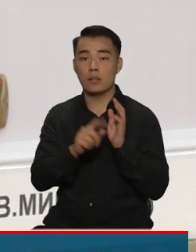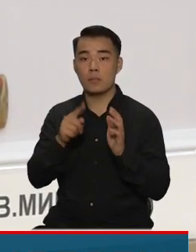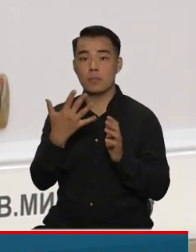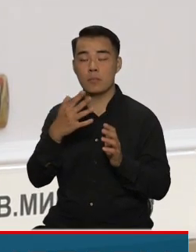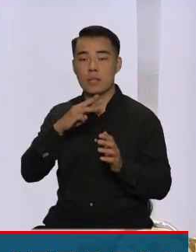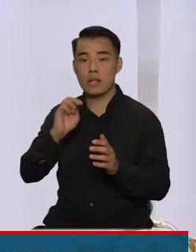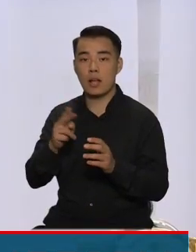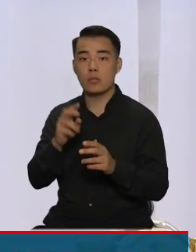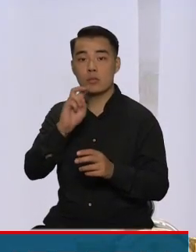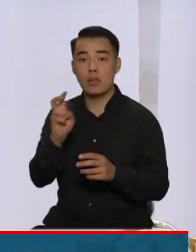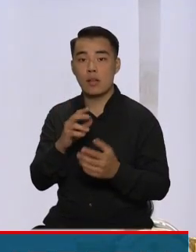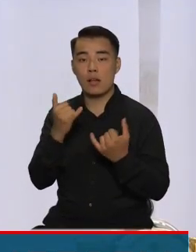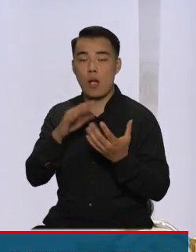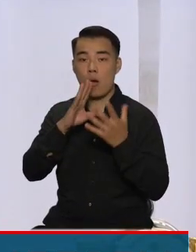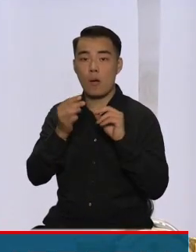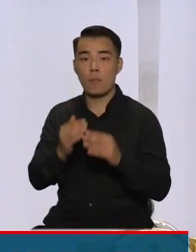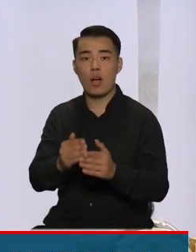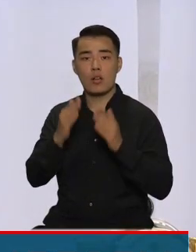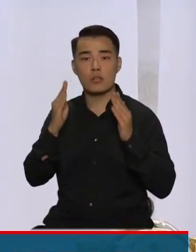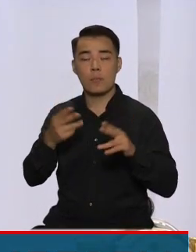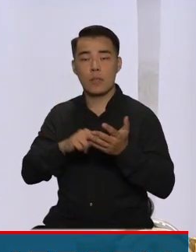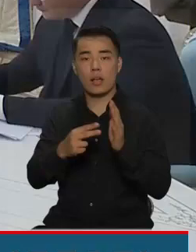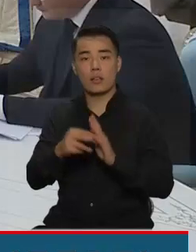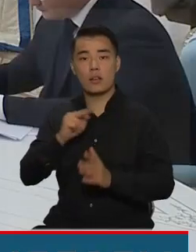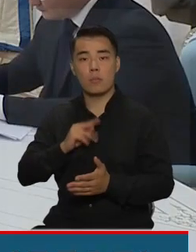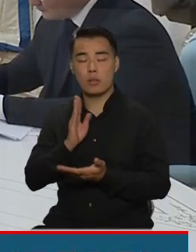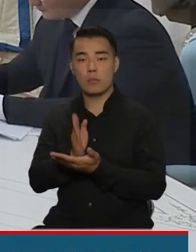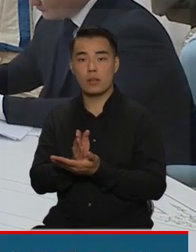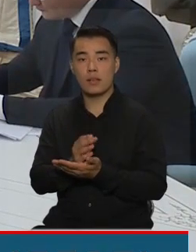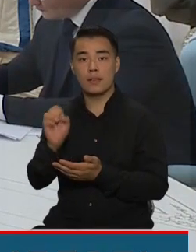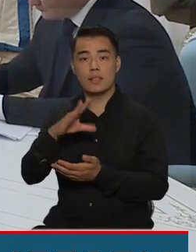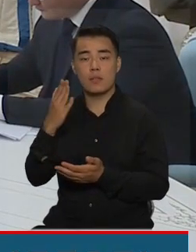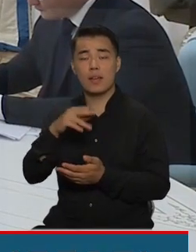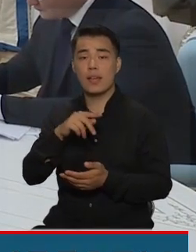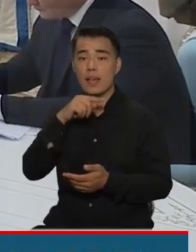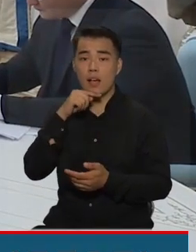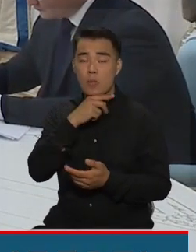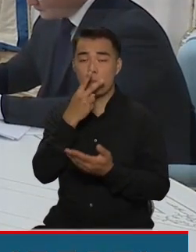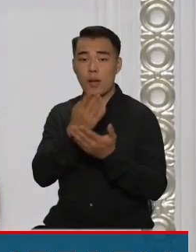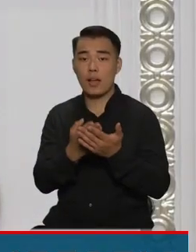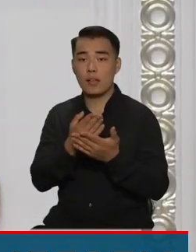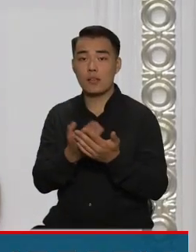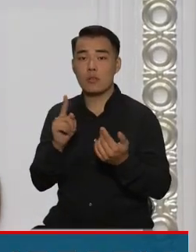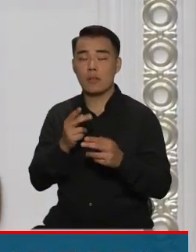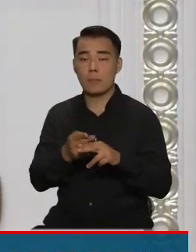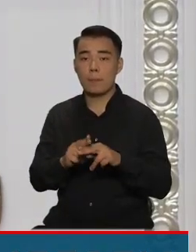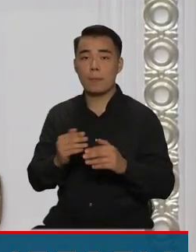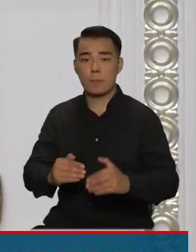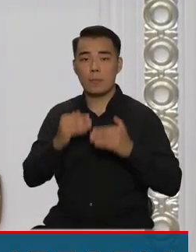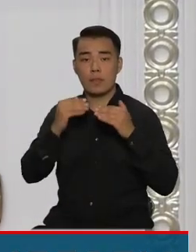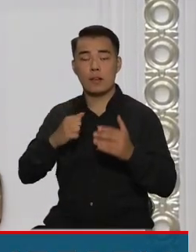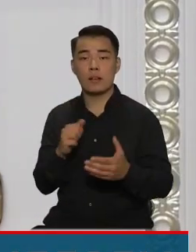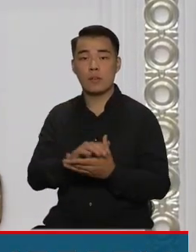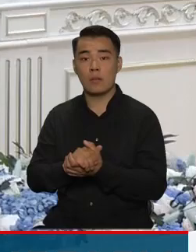миллиард доллар болатын 40 ірі жобаны жүзеге асырып жатырмыз. Еуразиялық экономикалық одақ аясындағы ынтымақты одан әрі дамыту